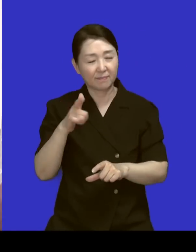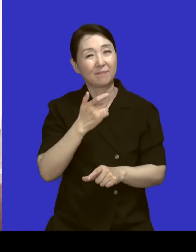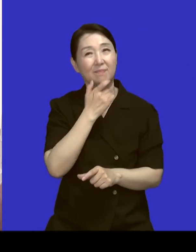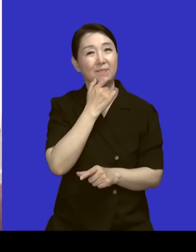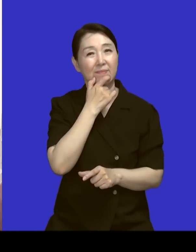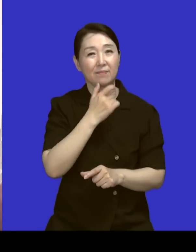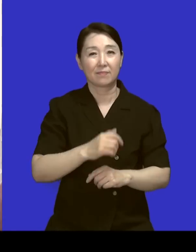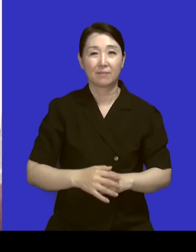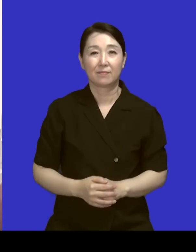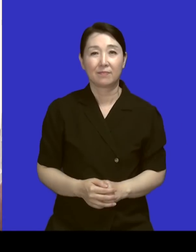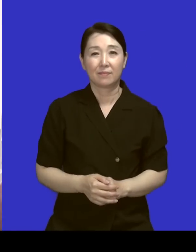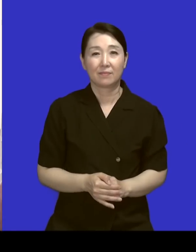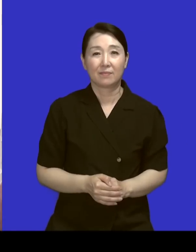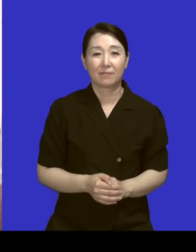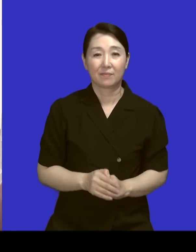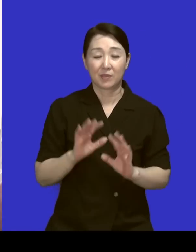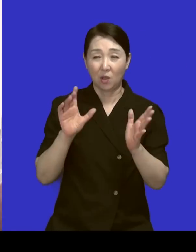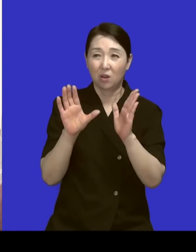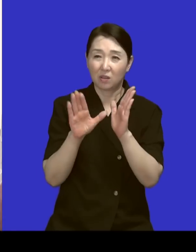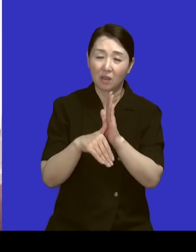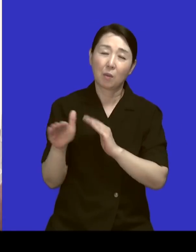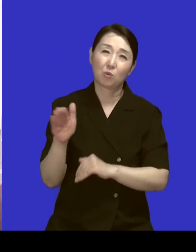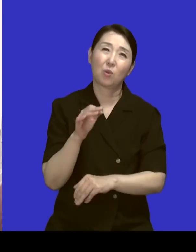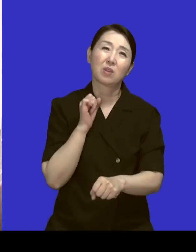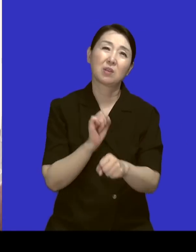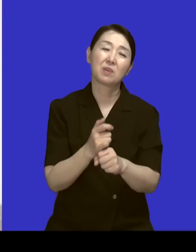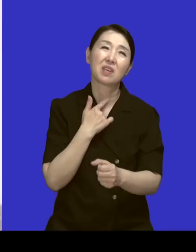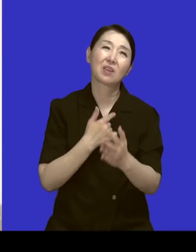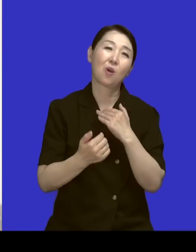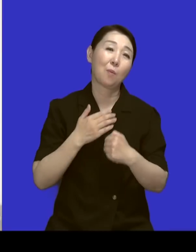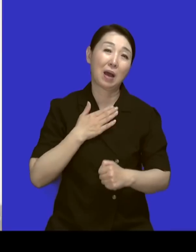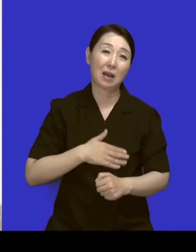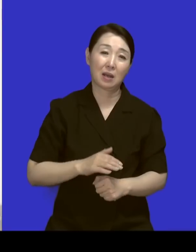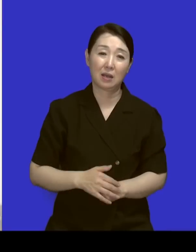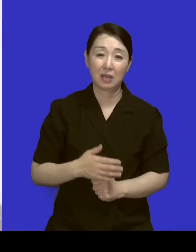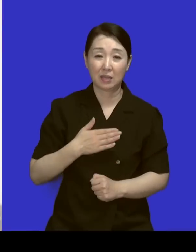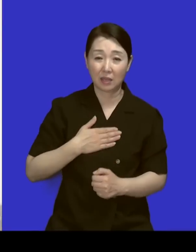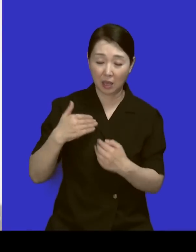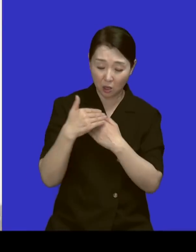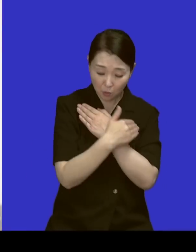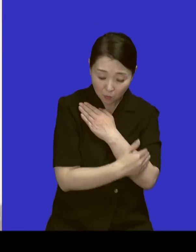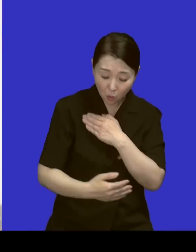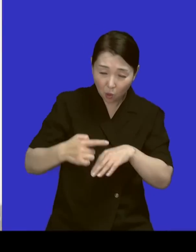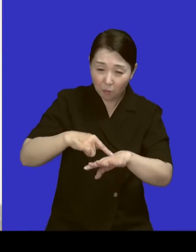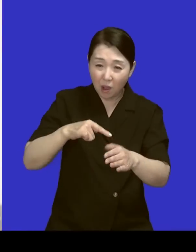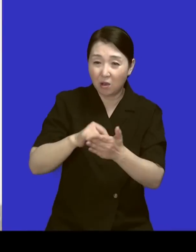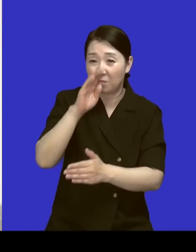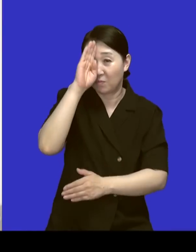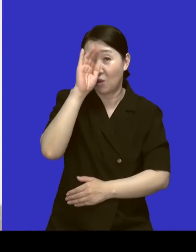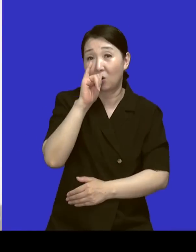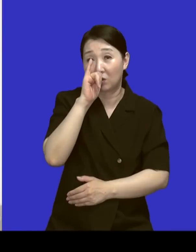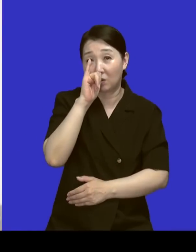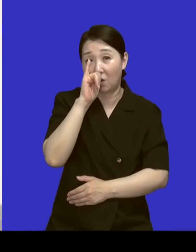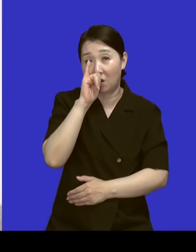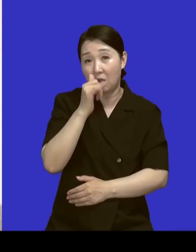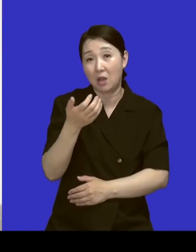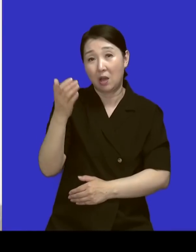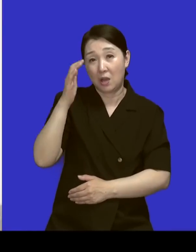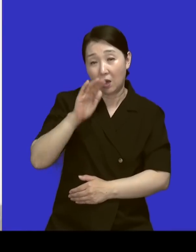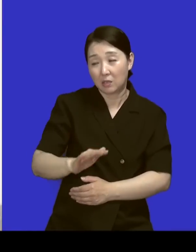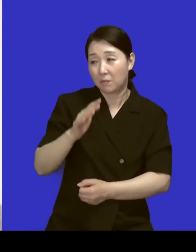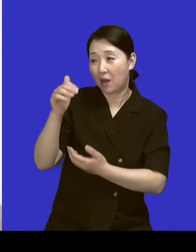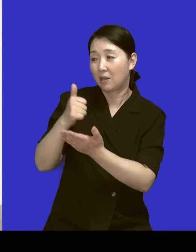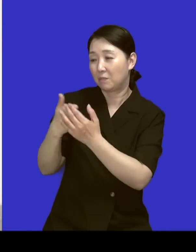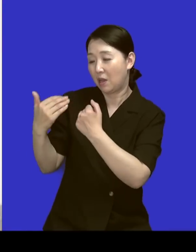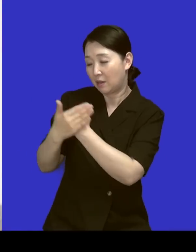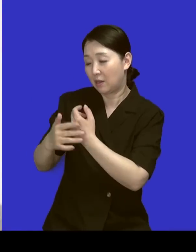않고 네. 충분히 어려서부터 경험을 해봤거든요. 차라리 제가 몸과 마음이 좀 병들었을지언정 하나님의